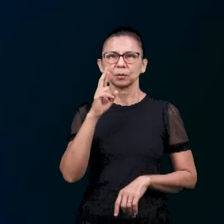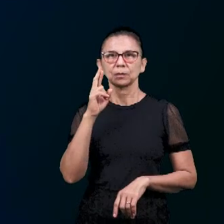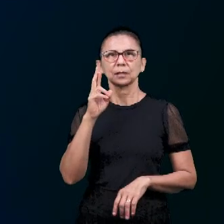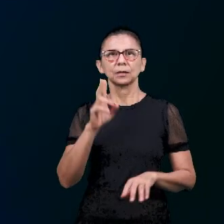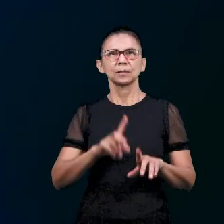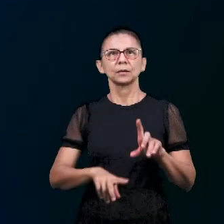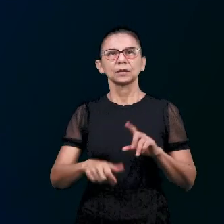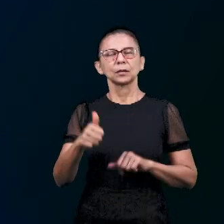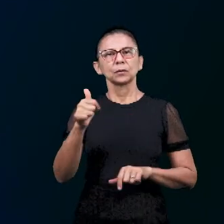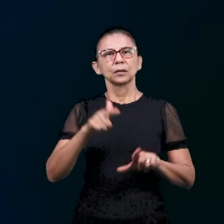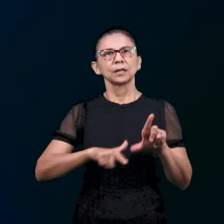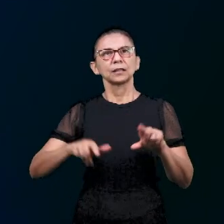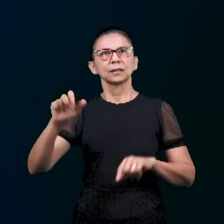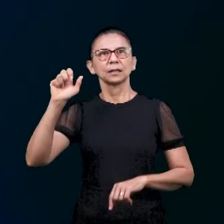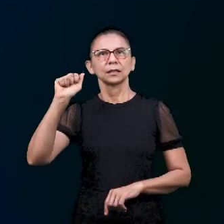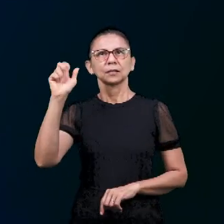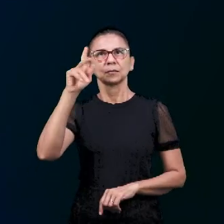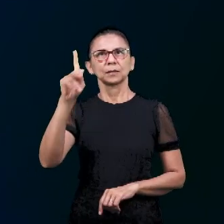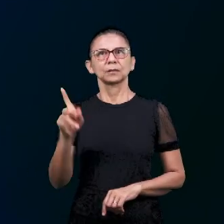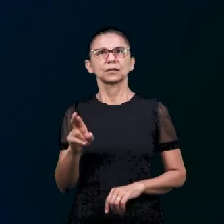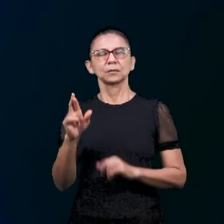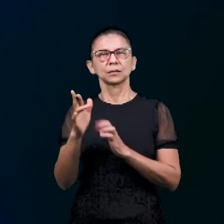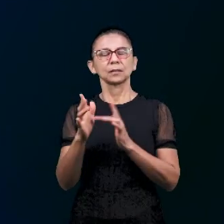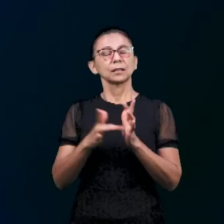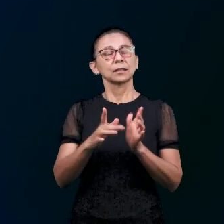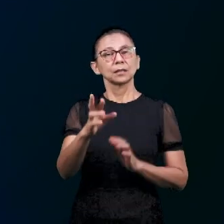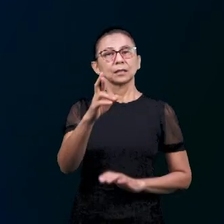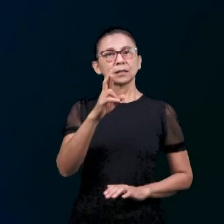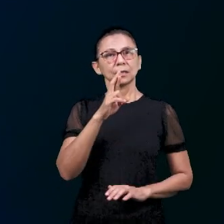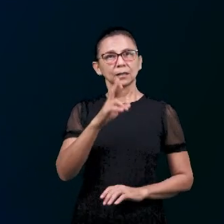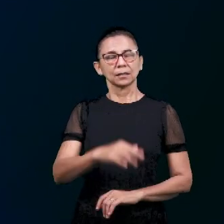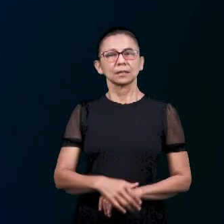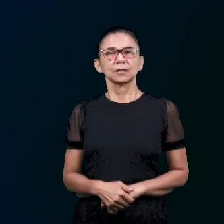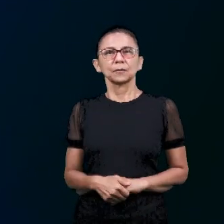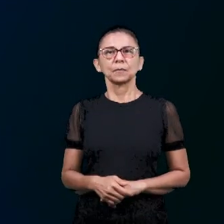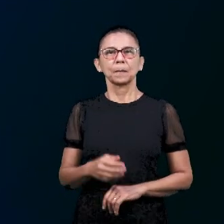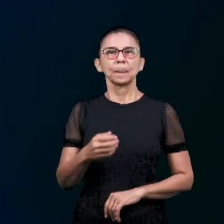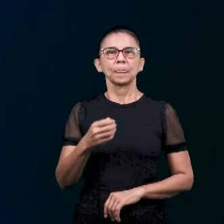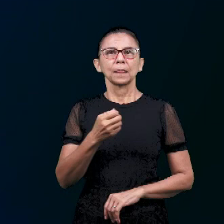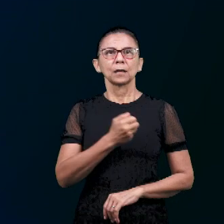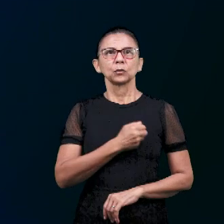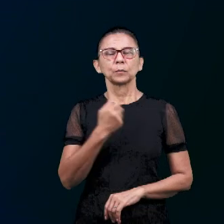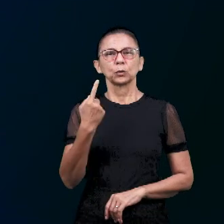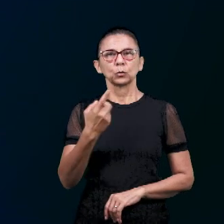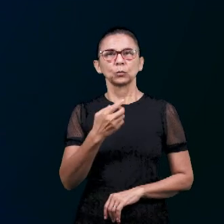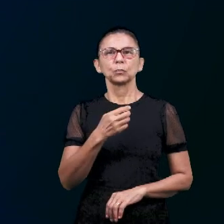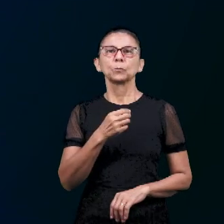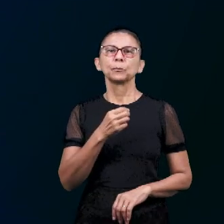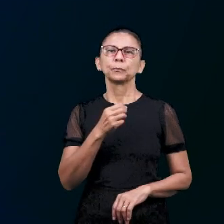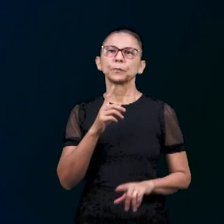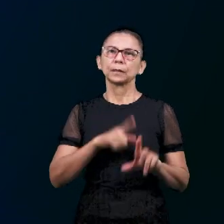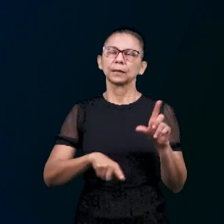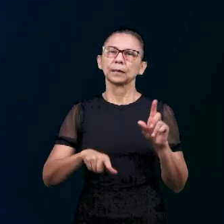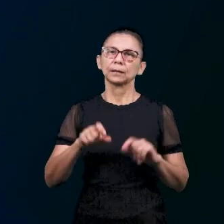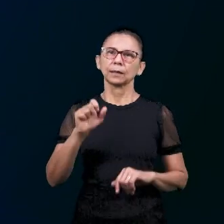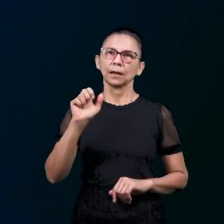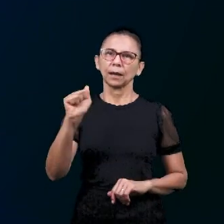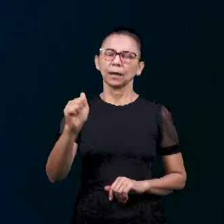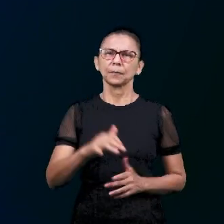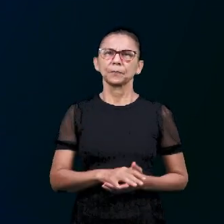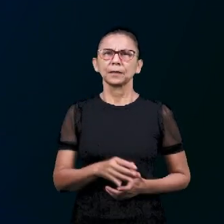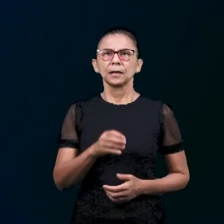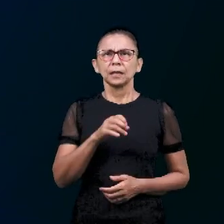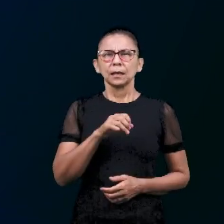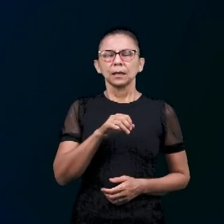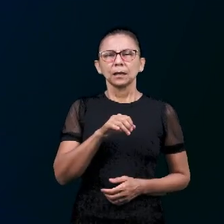frères, réponse à la question 1, lettre A. La réponse est non. Quand le chrétien connaît le chemin du